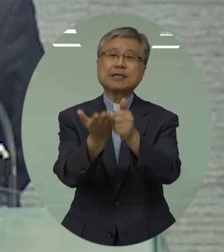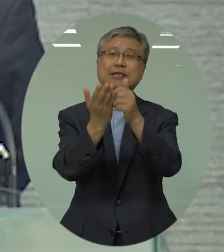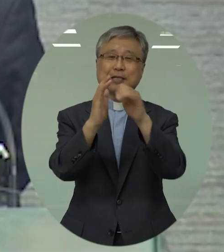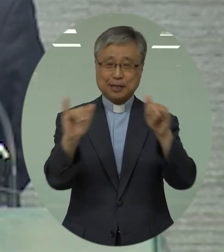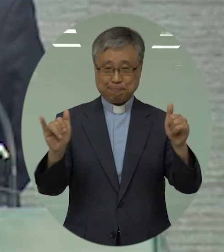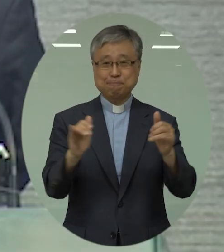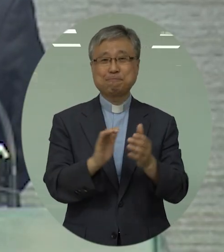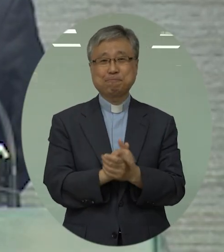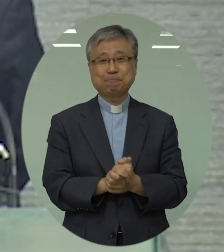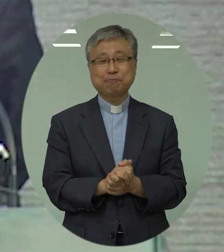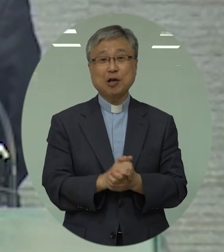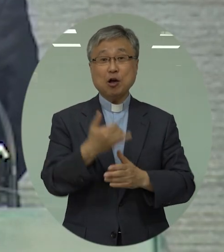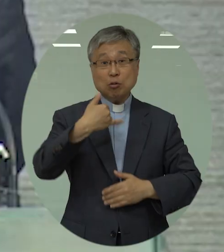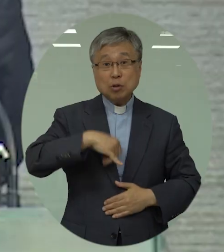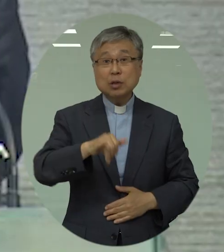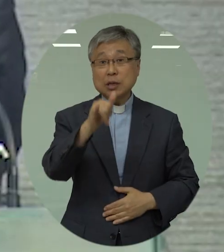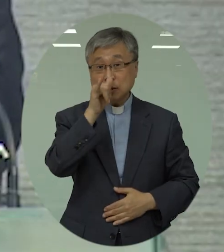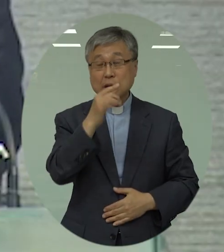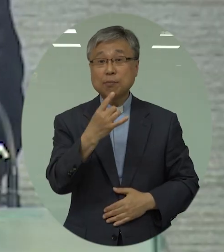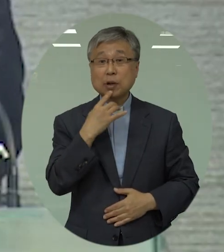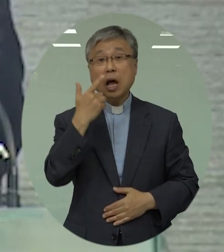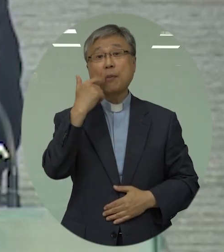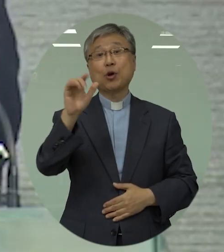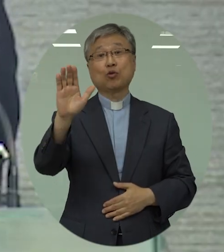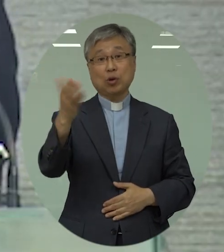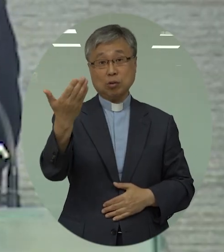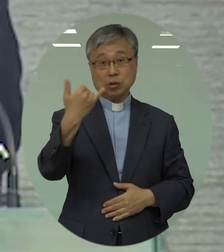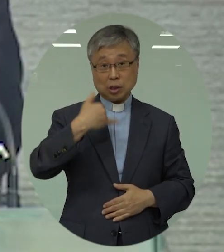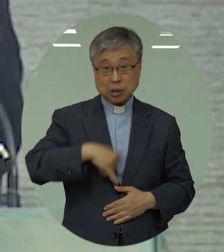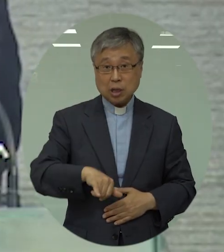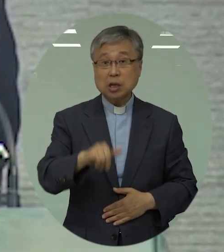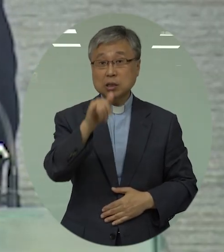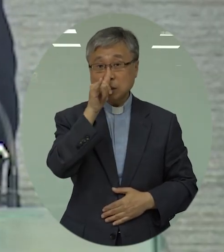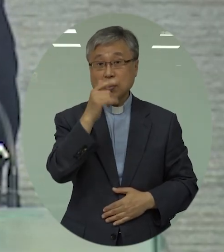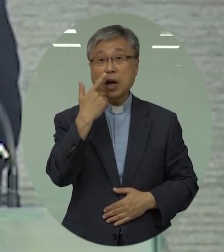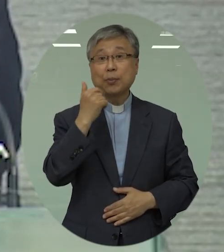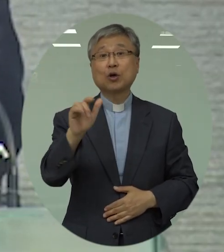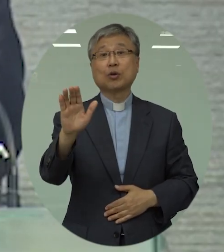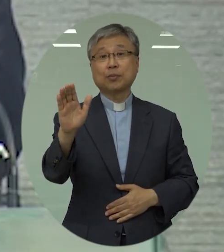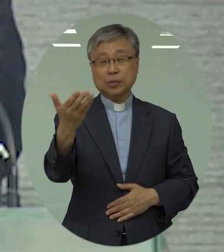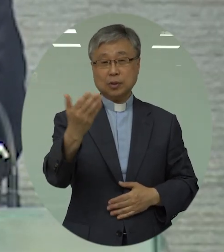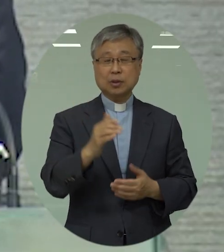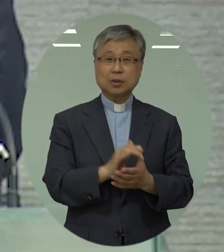사람이에요. 자녀가 있어야 아비가 되는 거예요. 자녀가 있어야 아비가 돼요.